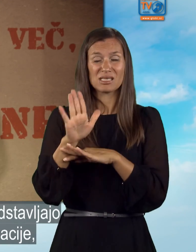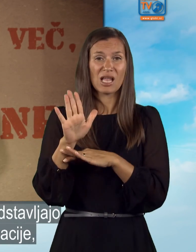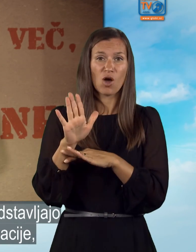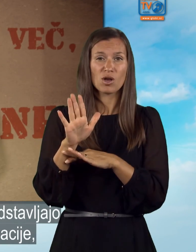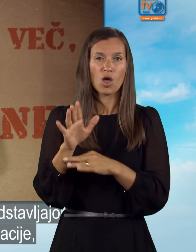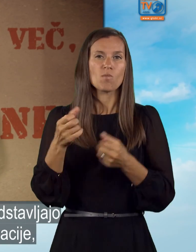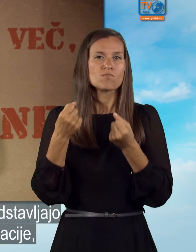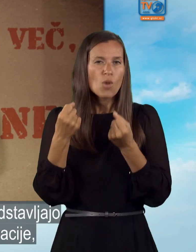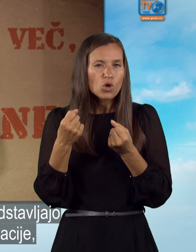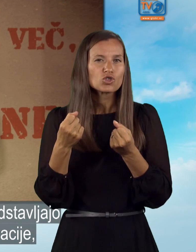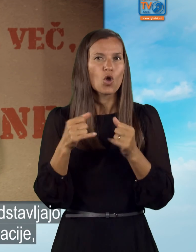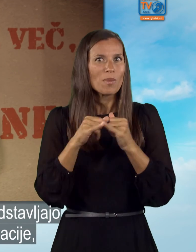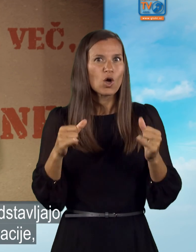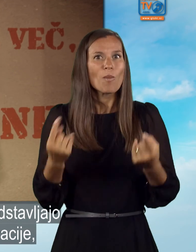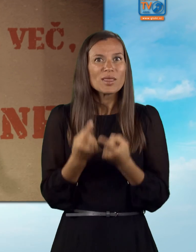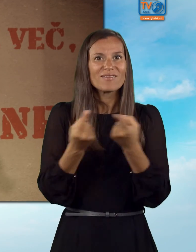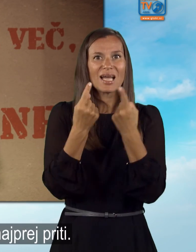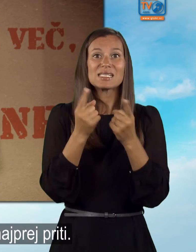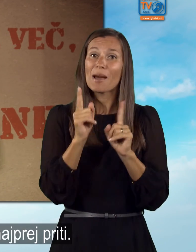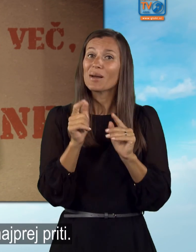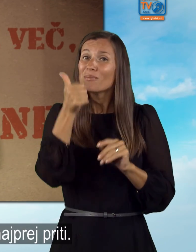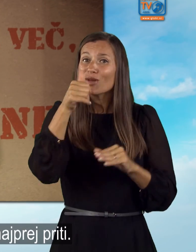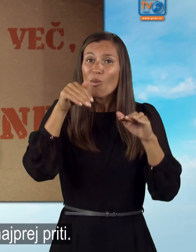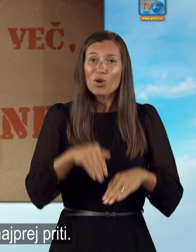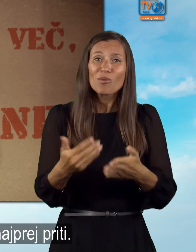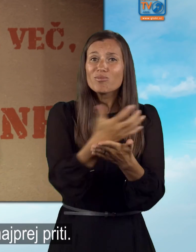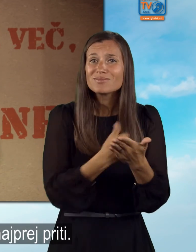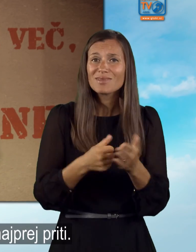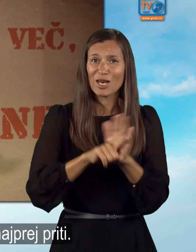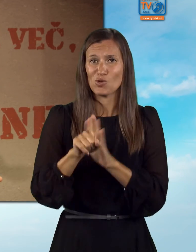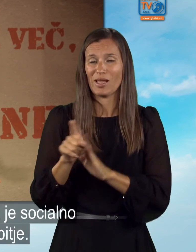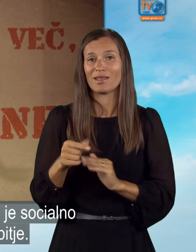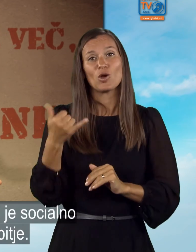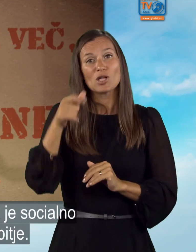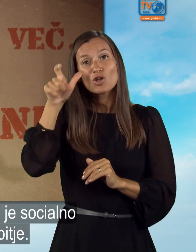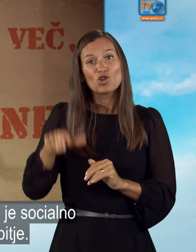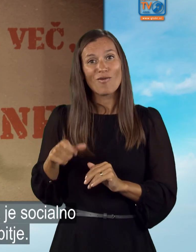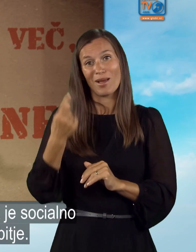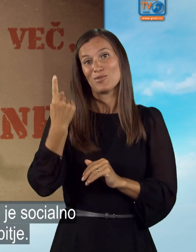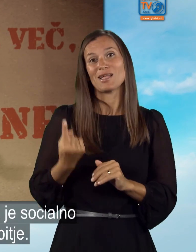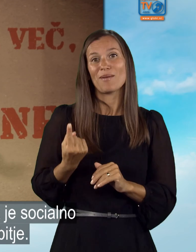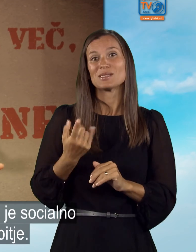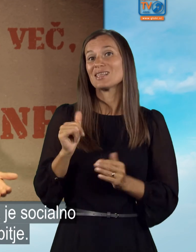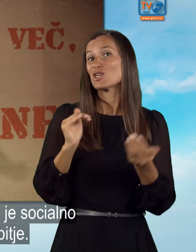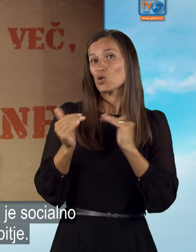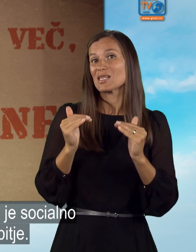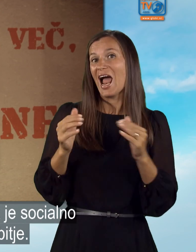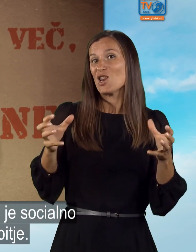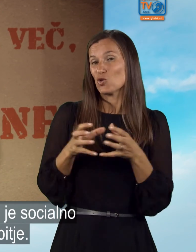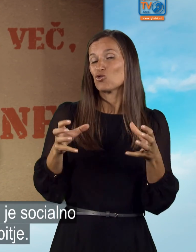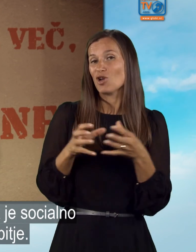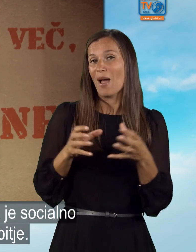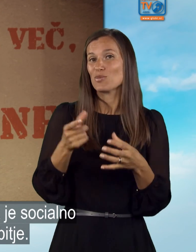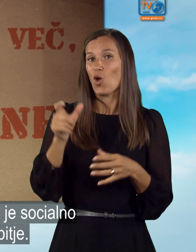predstavljajo močno obliko motivacije, vendar moramo do njih najprej priti. Vsak človek, posameznik, je socialno bitje,